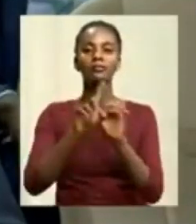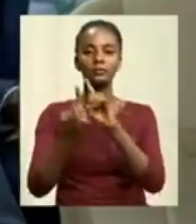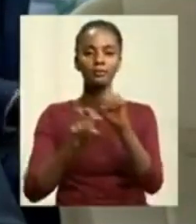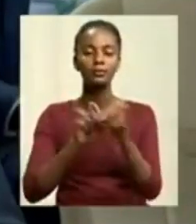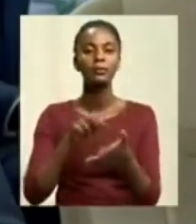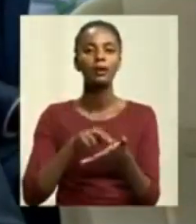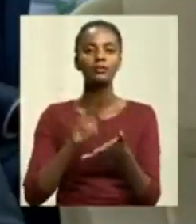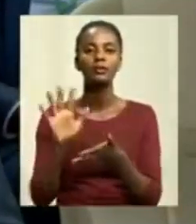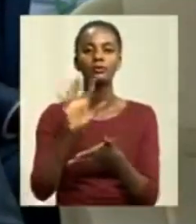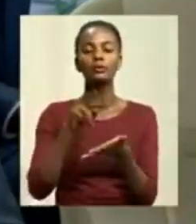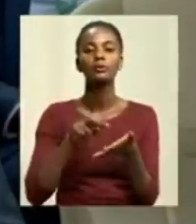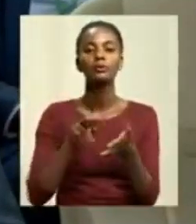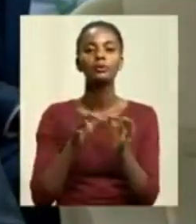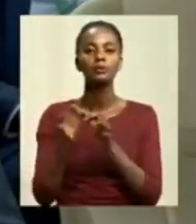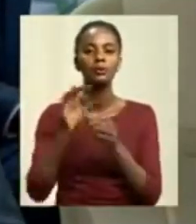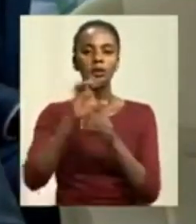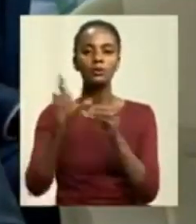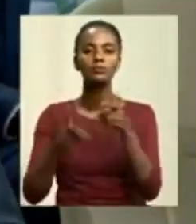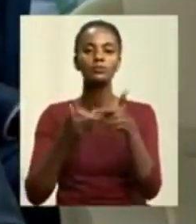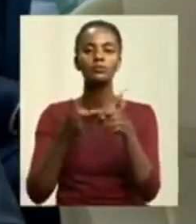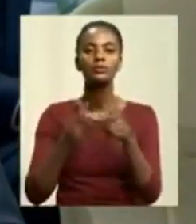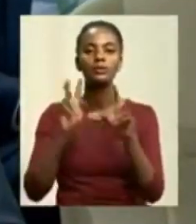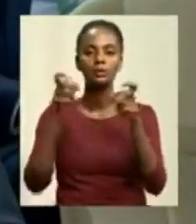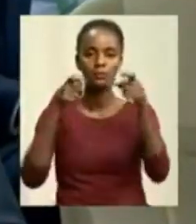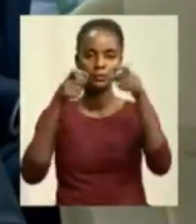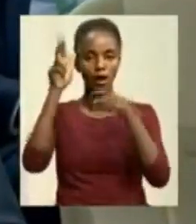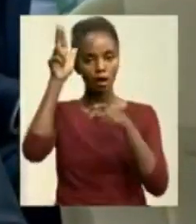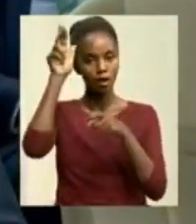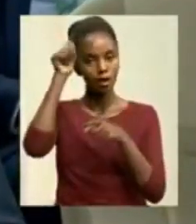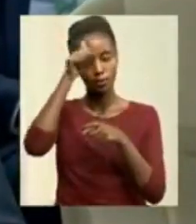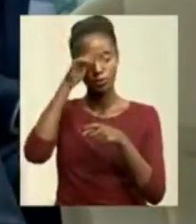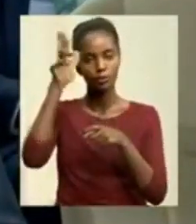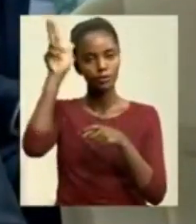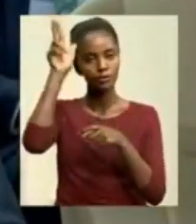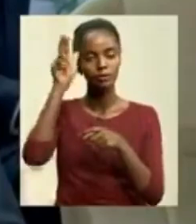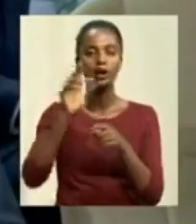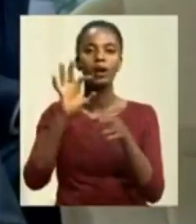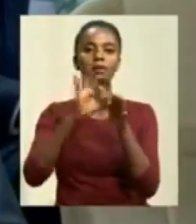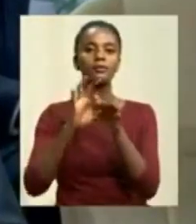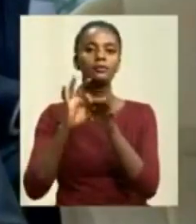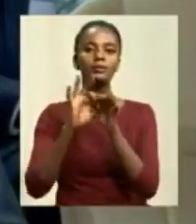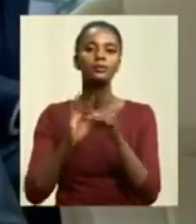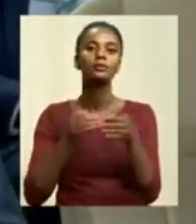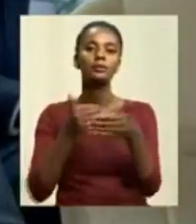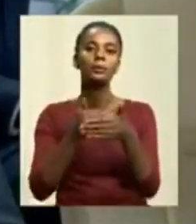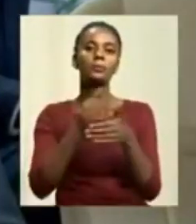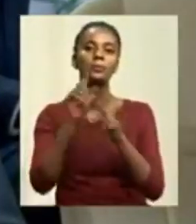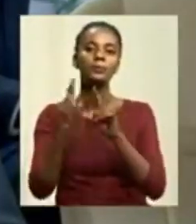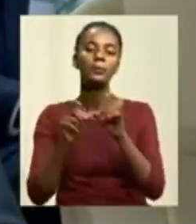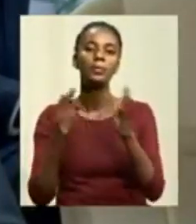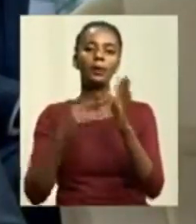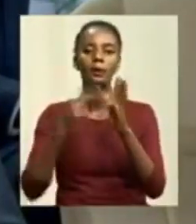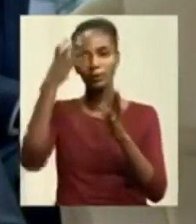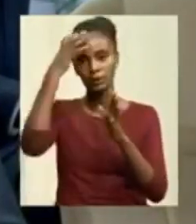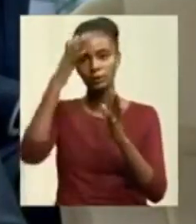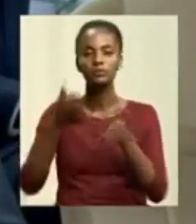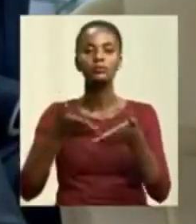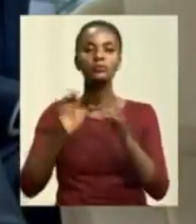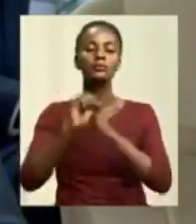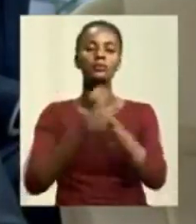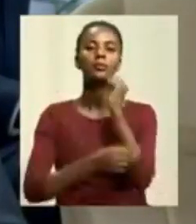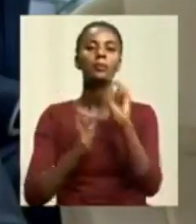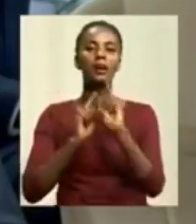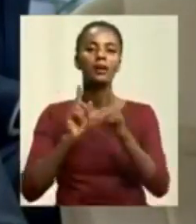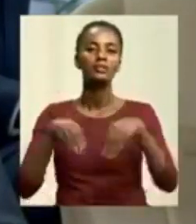ጥያቄዎችን ማንሳታቸውን የገለጹት የክልሉ ምክትል እርሰ መስተዳድሩ አቶ እርሰቱ ይርዳው የአደረጃጀት ጥያቄ ላቀረቡ ህዝቦችም ህገ መንግስቱ በሚፈቅደው መሰረትም